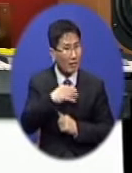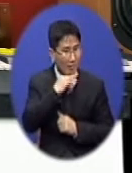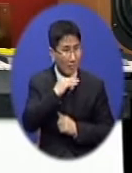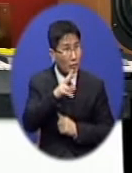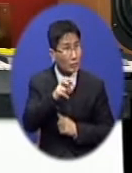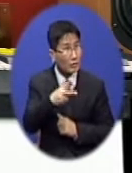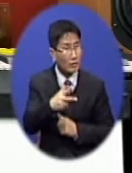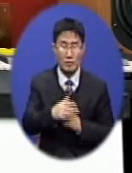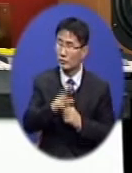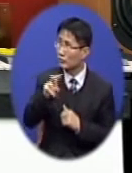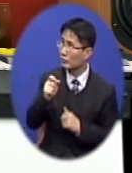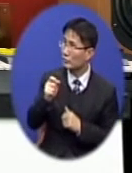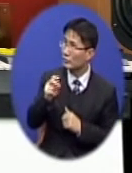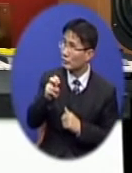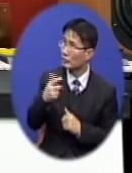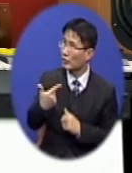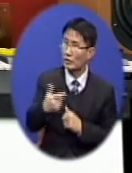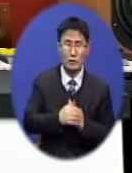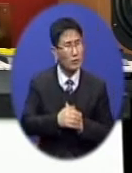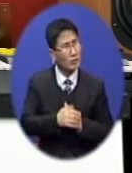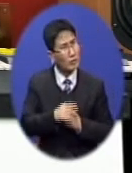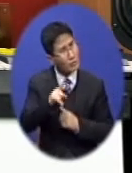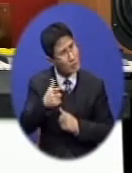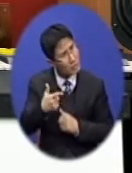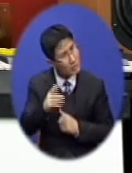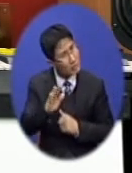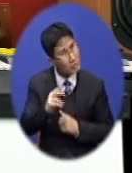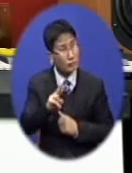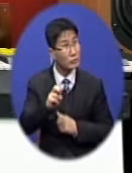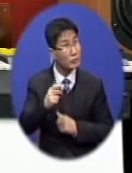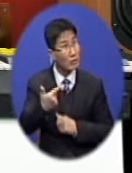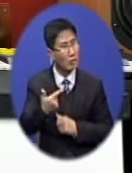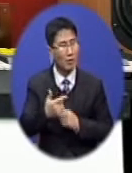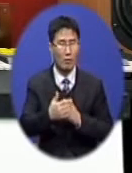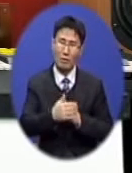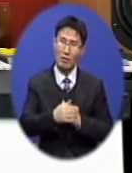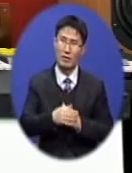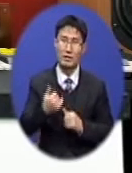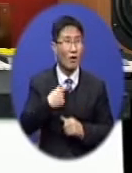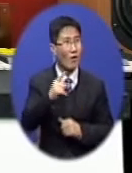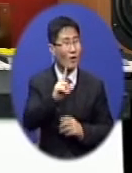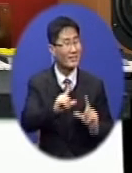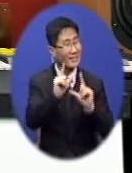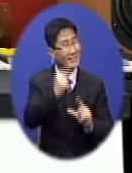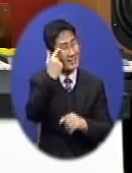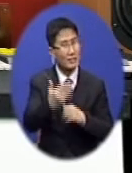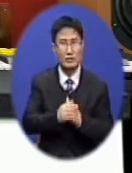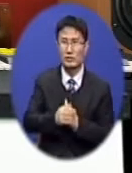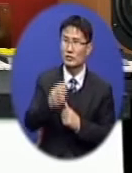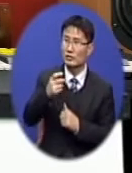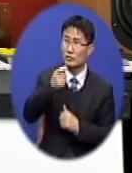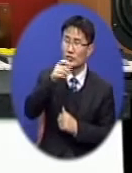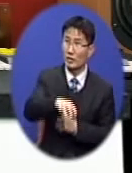네? 26살이요. 26? 아니, 네. 저는 16살인 줄. 그러게. 아니, 어디 사시는 누구십니까? 네, 수원에